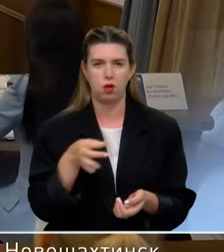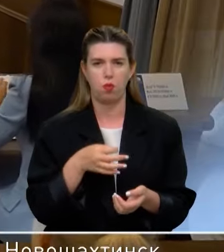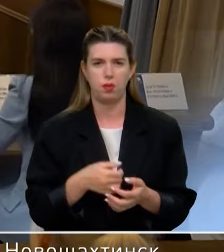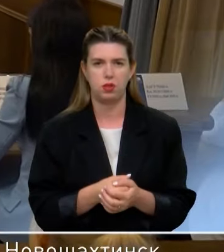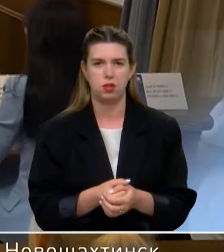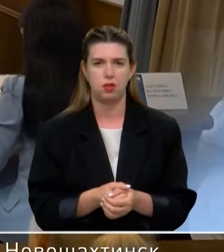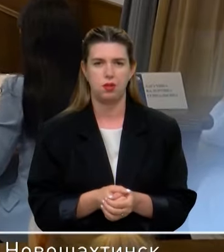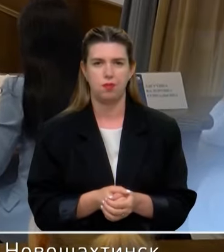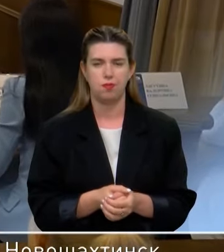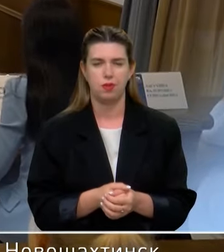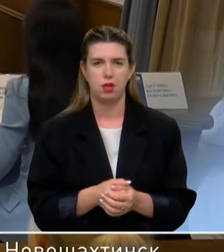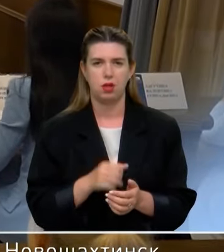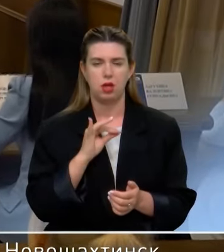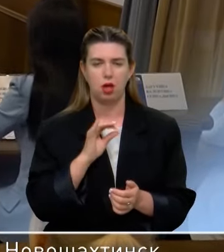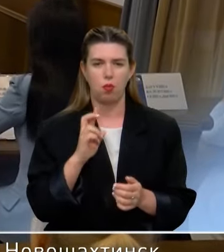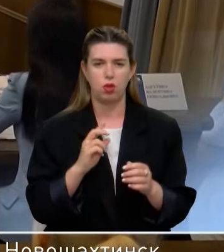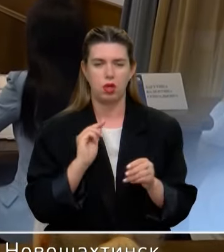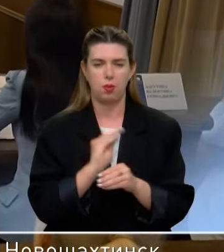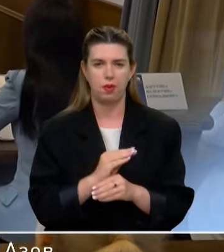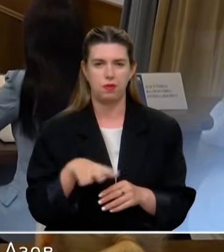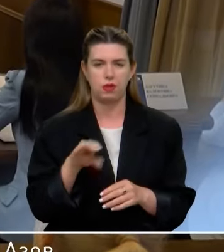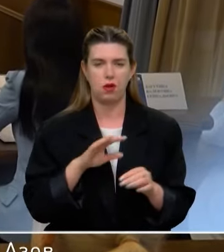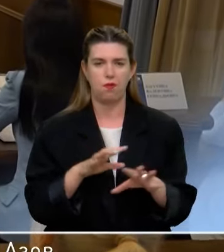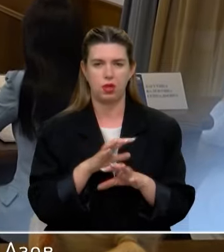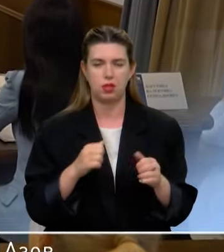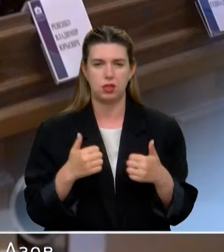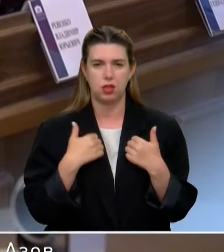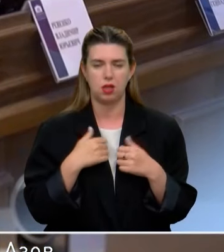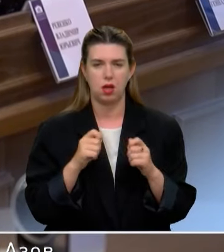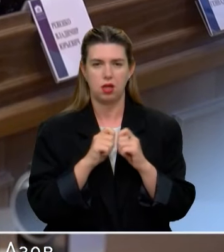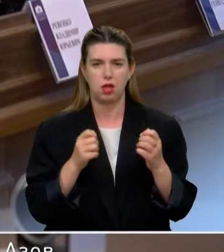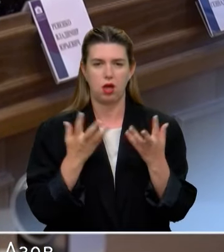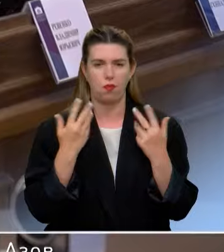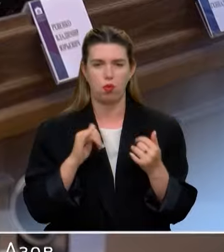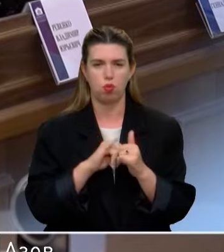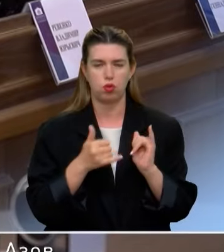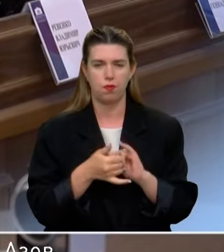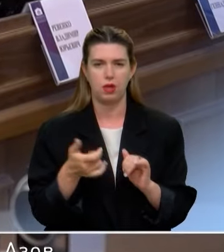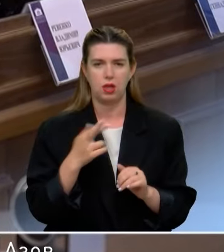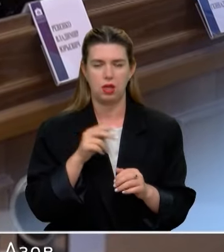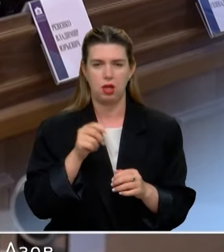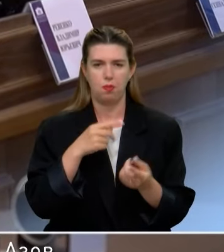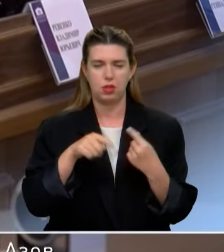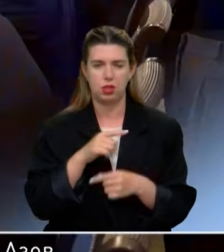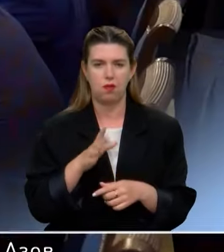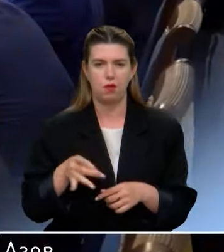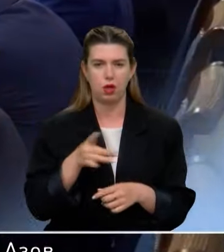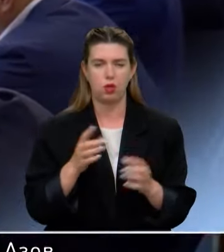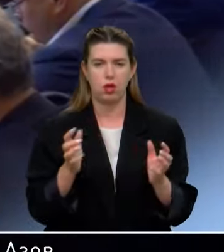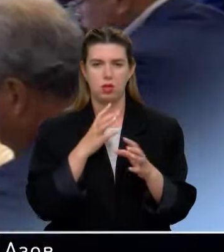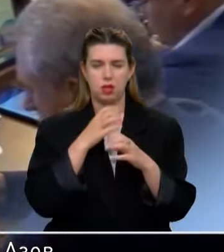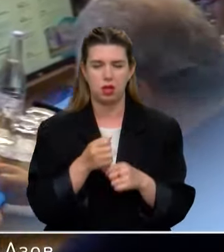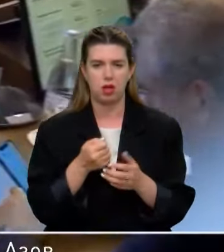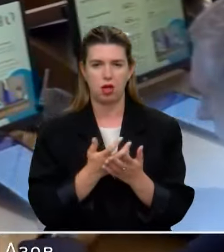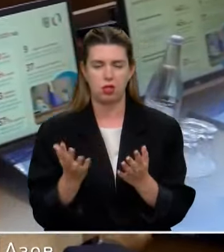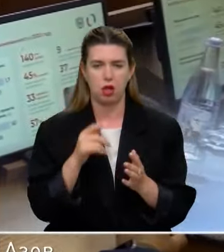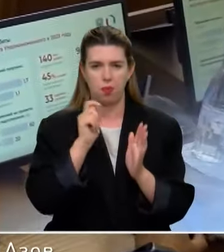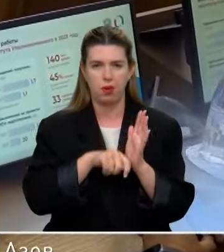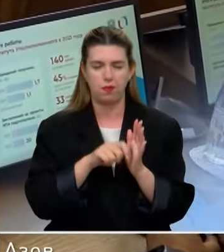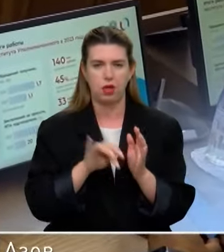области Игорь Бураков добавил Донские власти стараются создать комфортные условия для бизнеса в регионе сократили количество